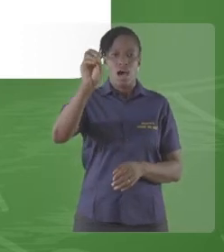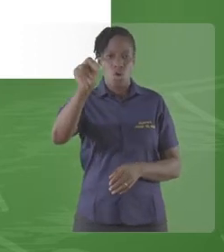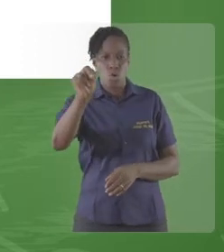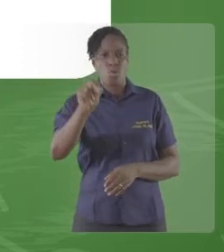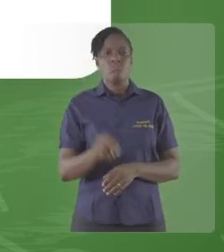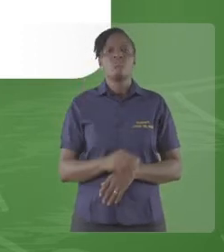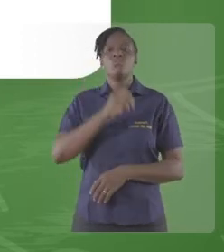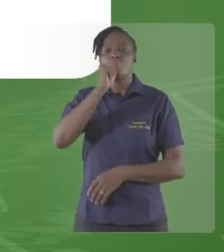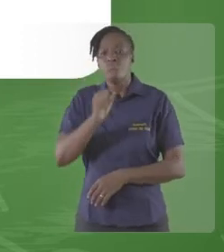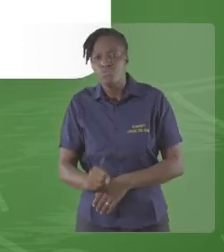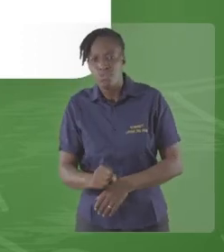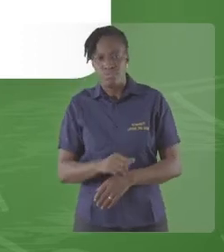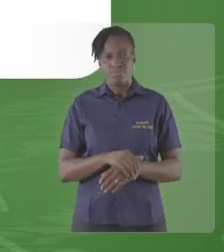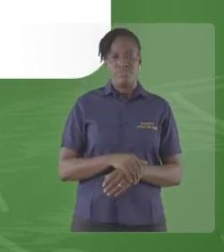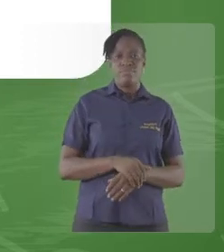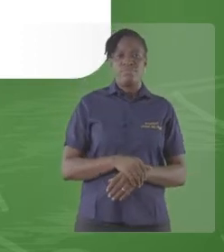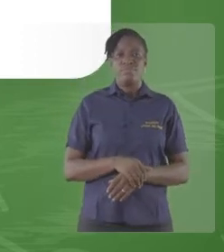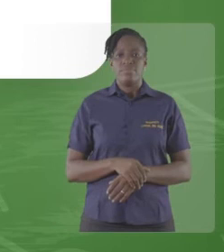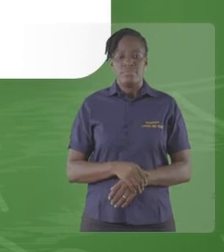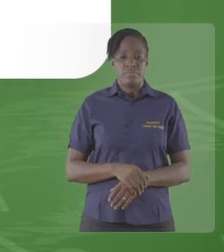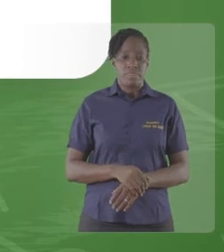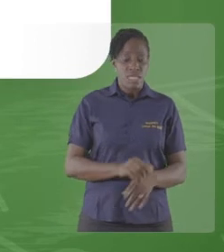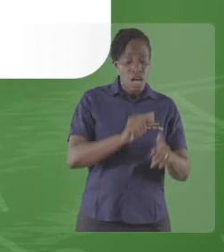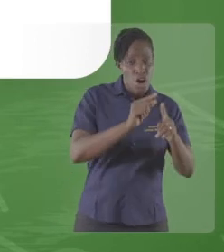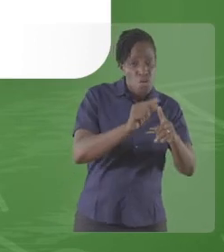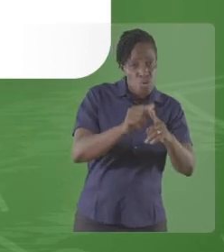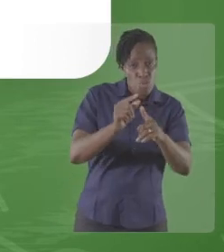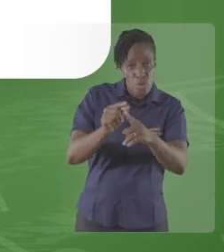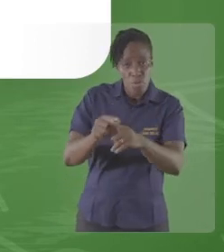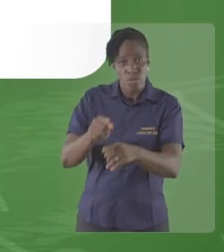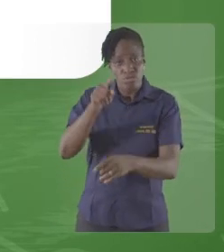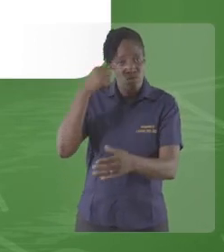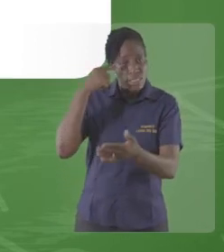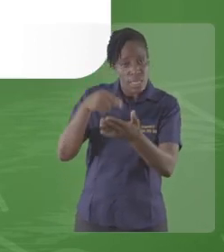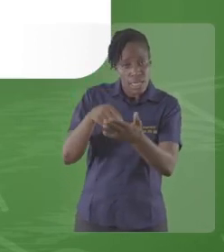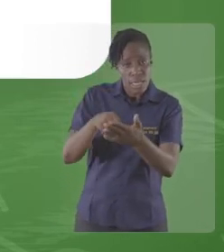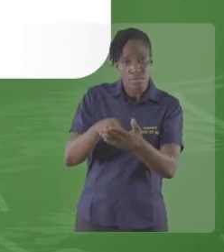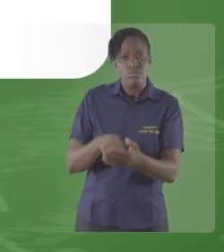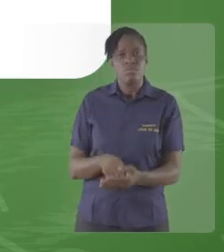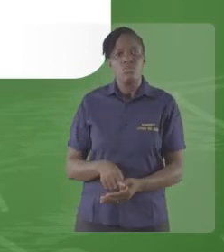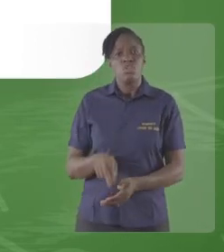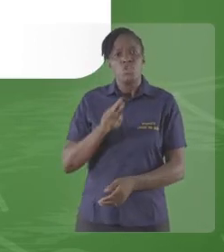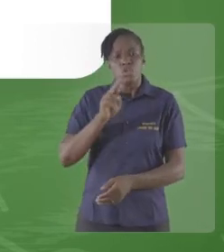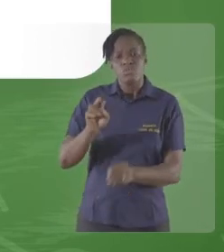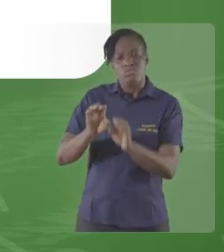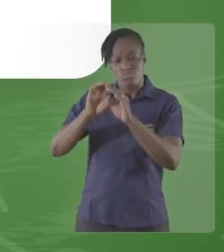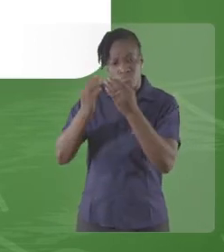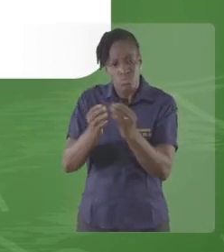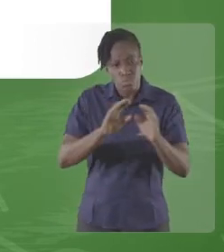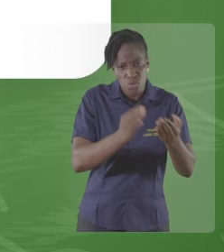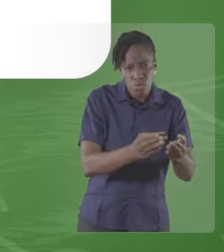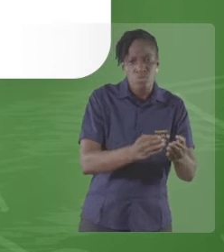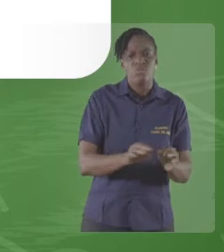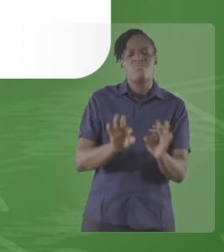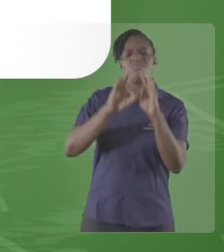daron, le vieux. Comme vous le remarquez, les mots sont en majorité au